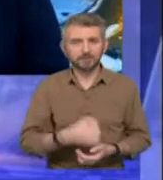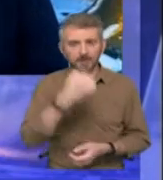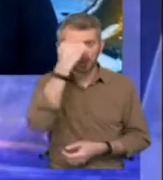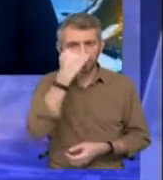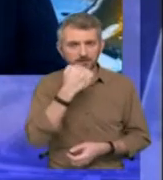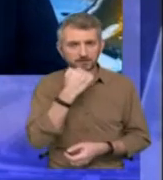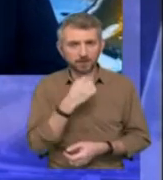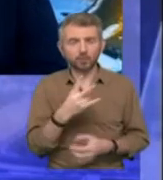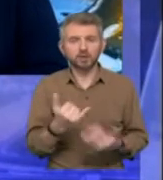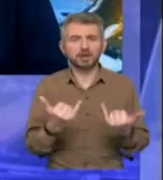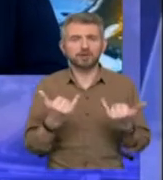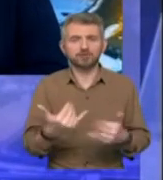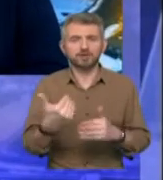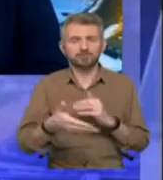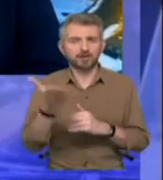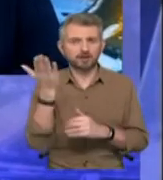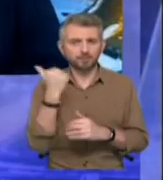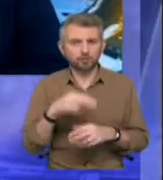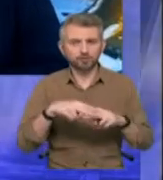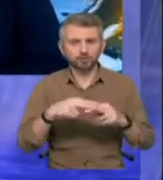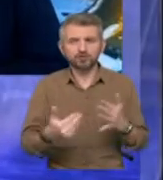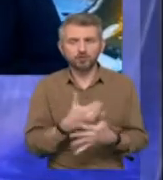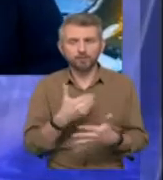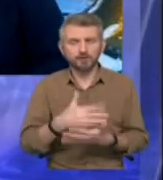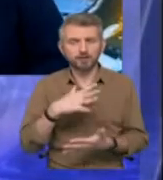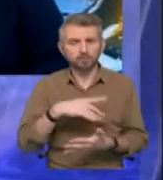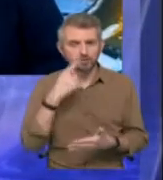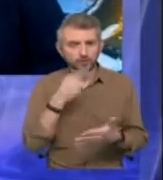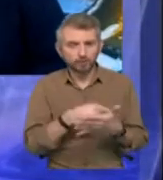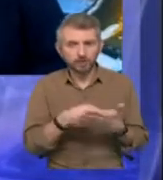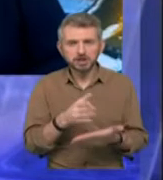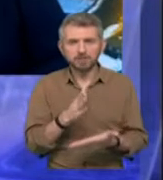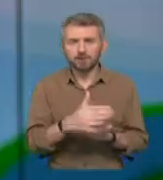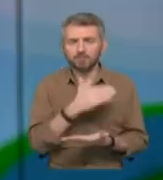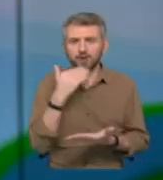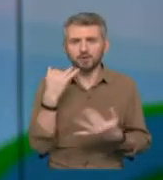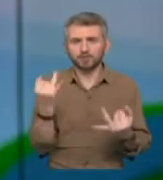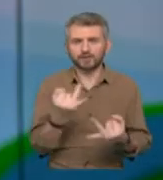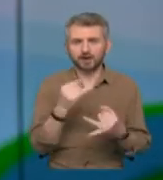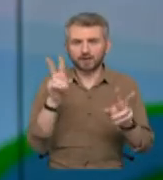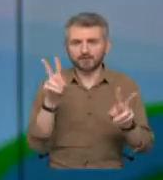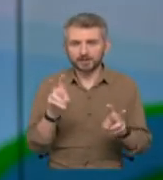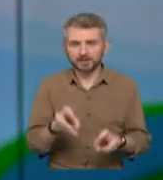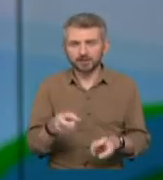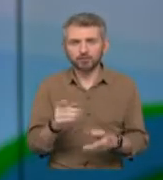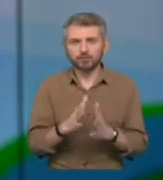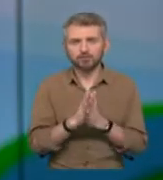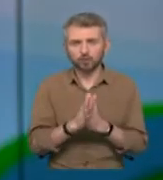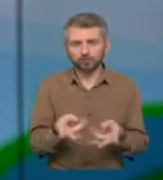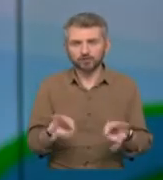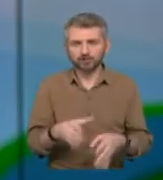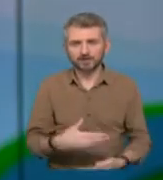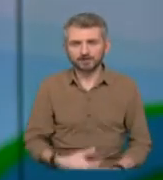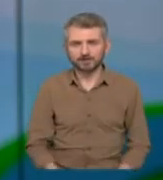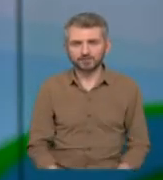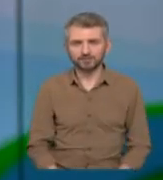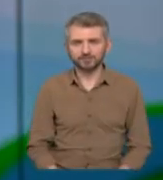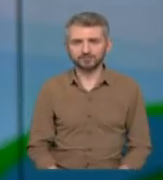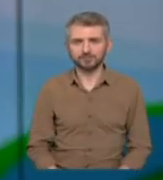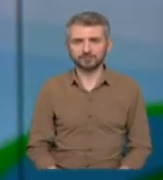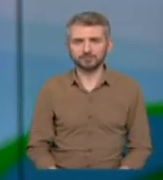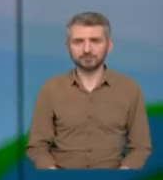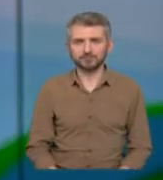те, як перевіряють, найголовніше, а судді хто? Ну, у нас є велика кількість тестів, які не мають